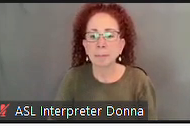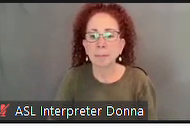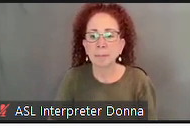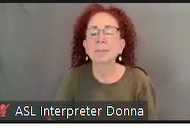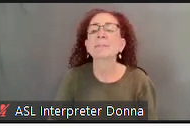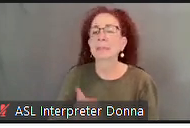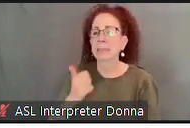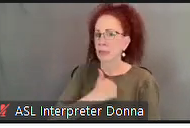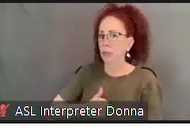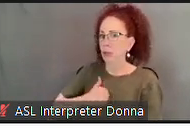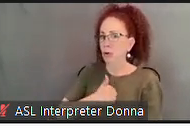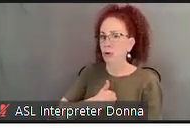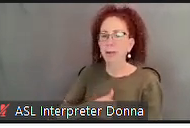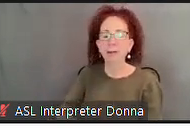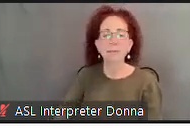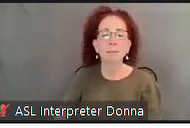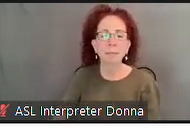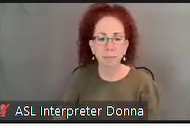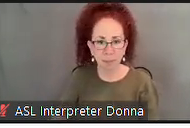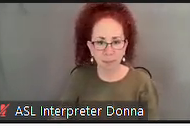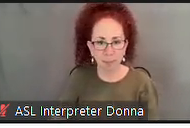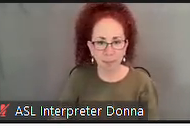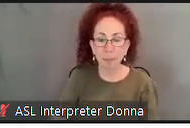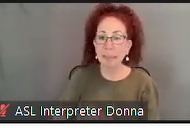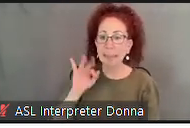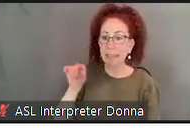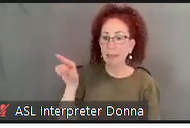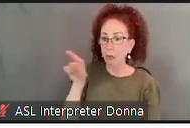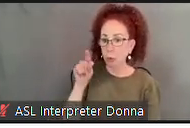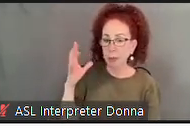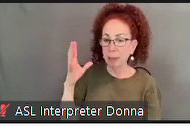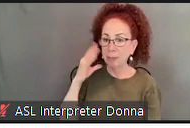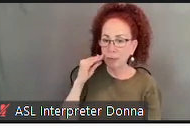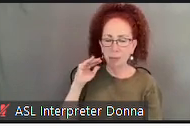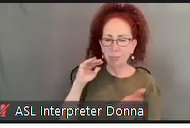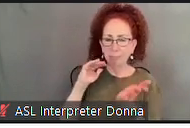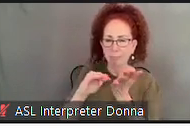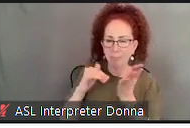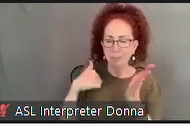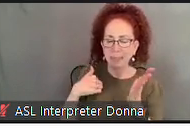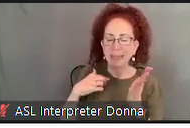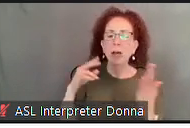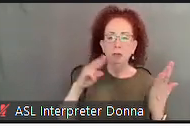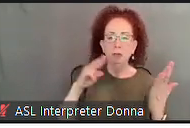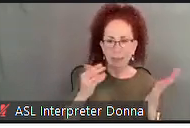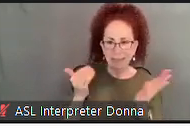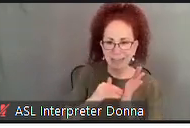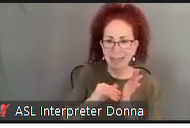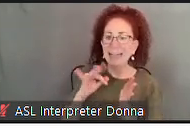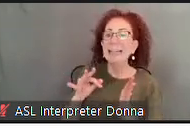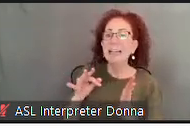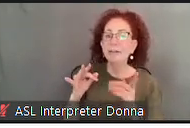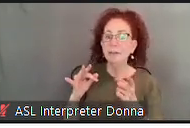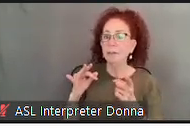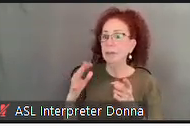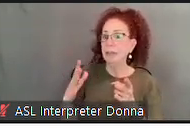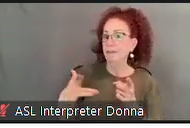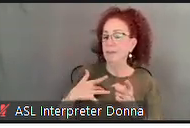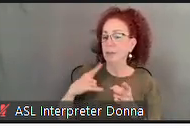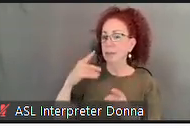Sorry about that. If you experience, 非常抱歉，刚才有点打断，非常抱歉。那如